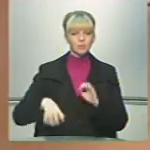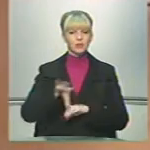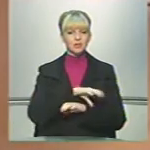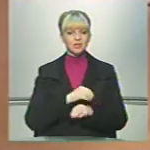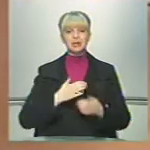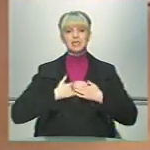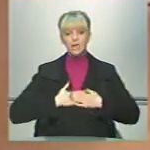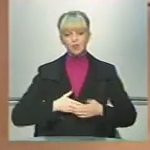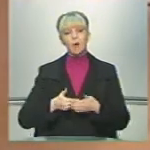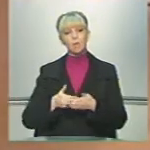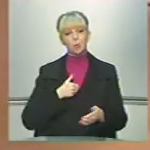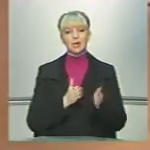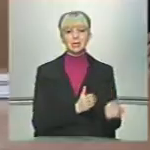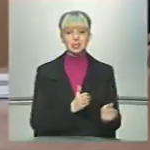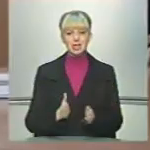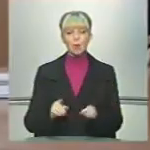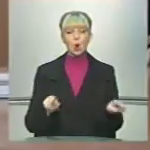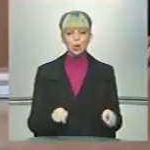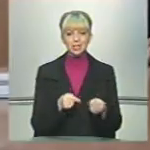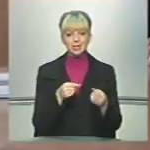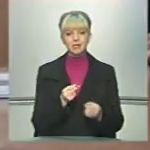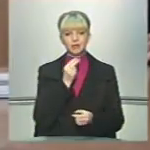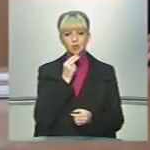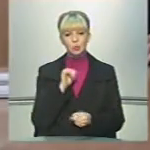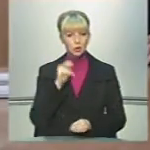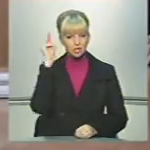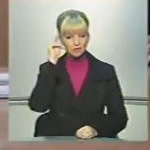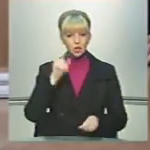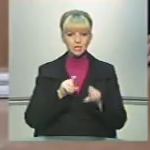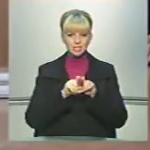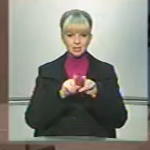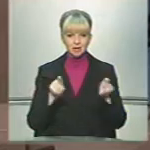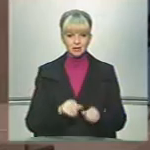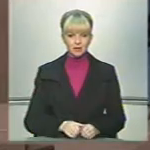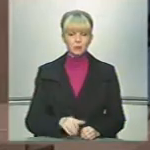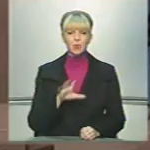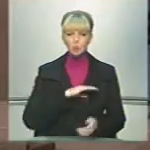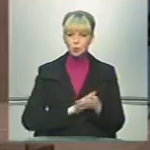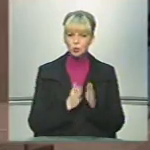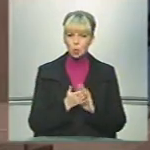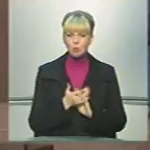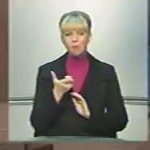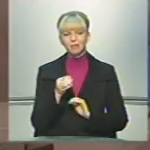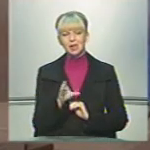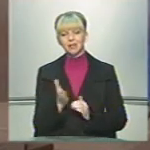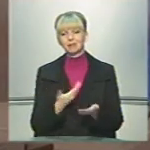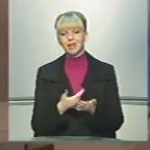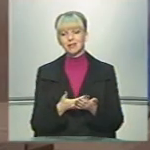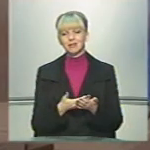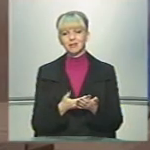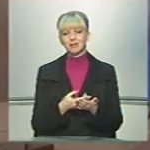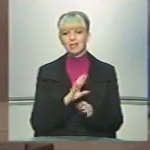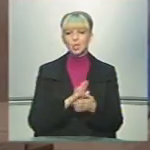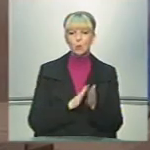усіх задовольняє попередня система організації харчування у навчальних закладах. Була домовленість десь,